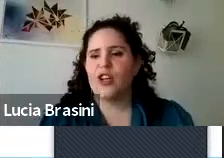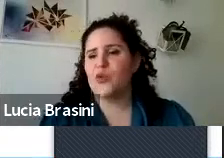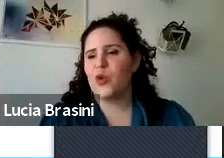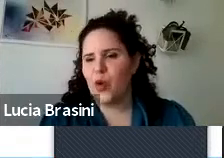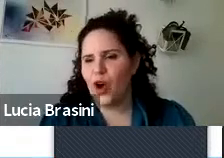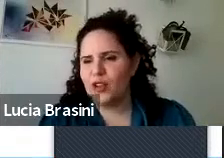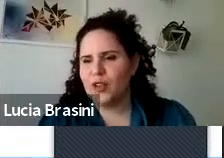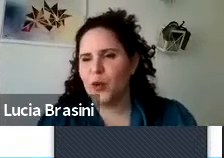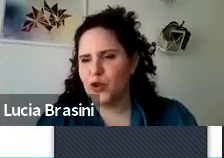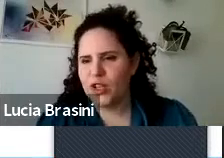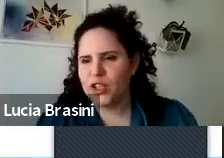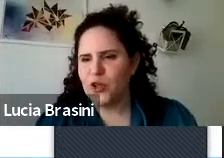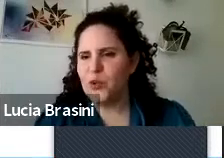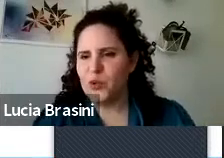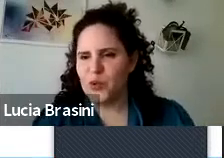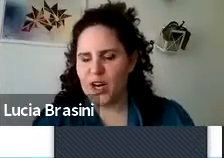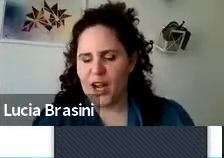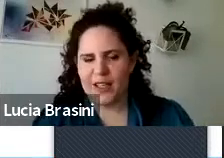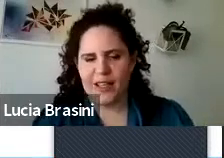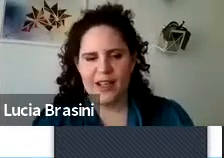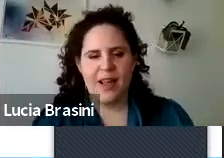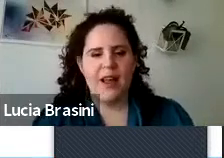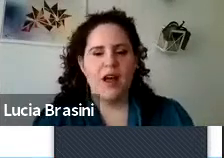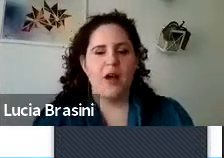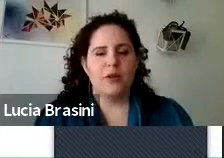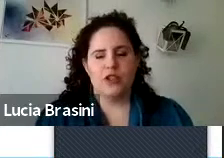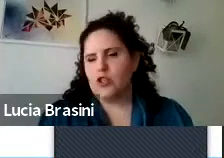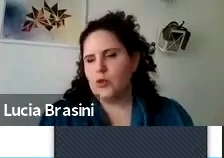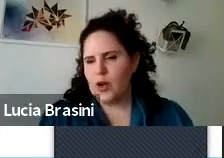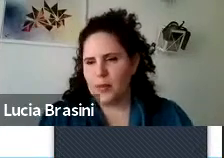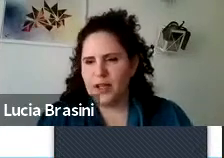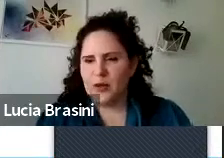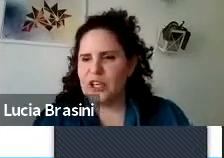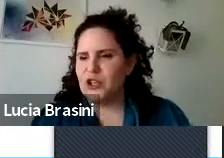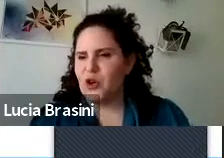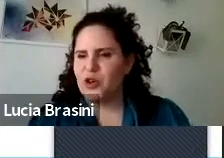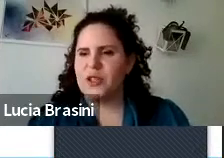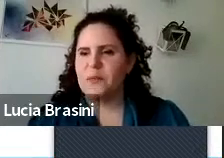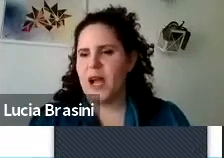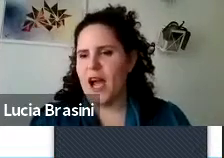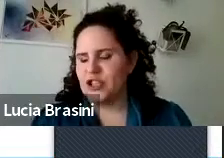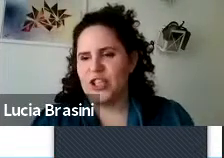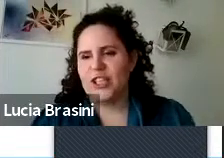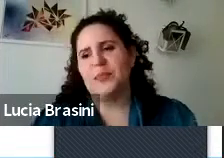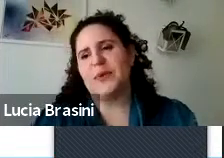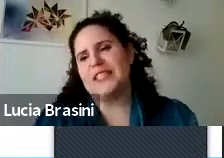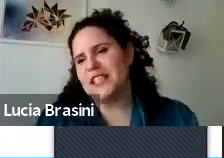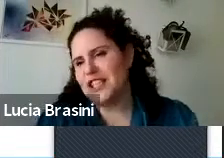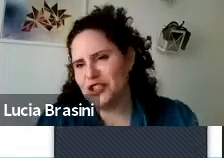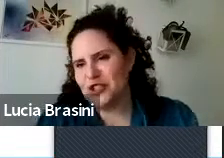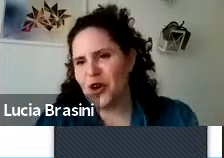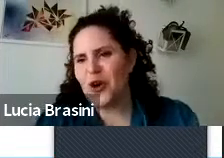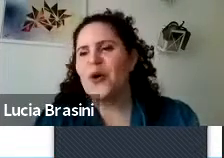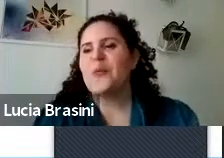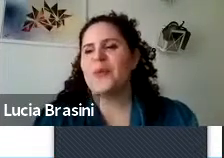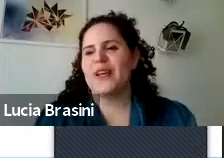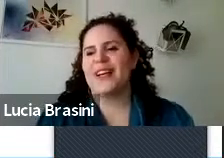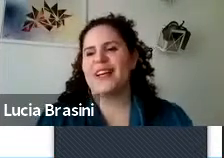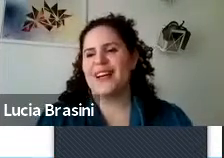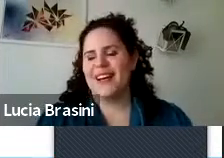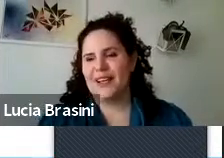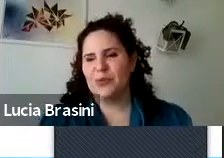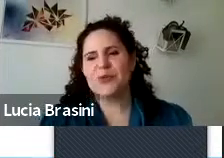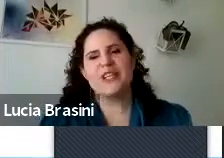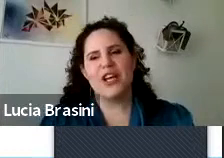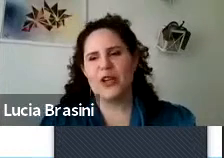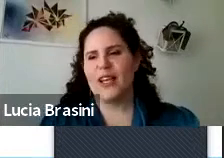stesso nel suo ruolo di promotore di cultura. C'è sicuramente un ritorno di immagine, di prestigio